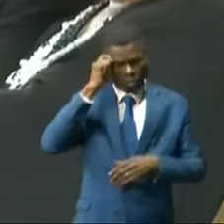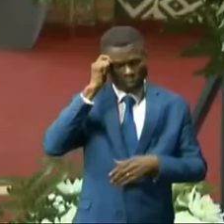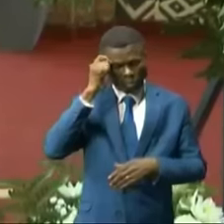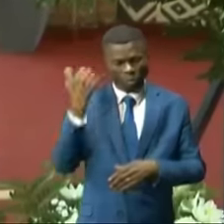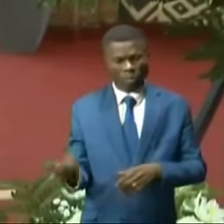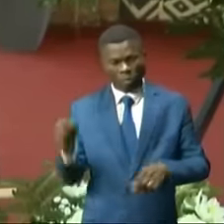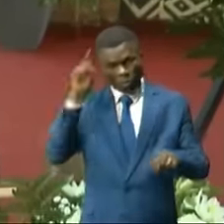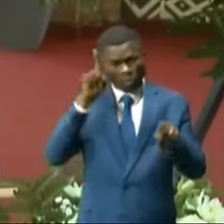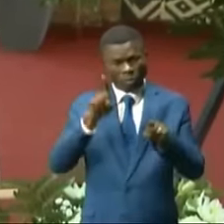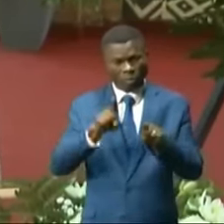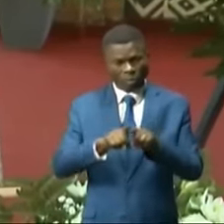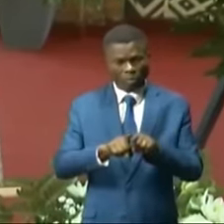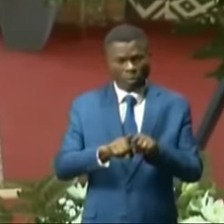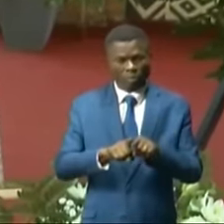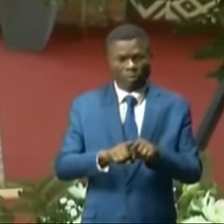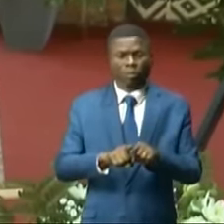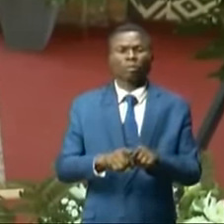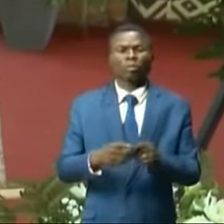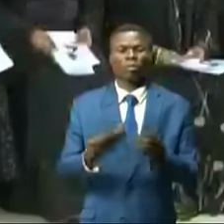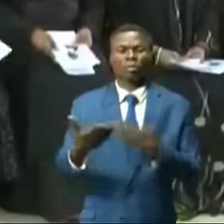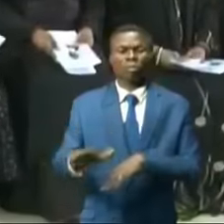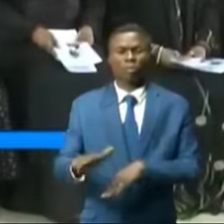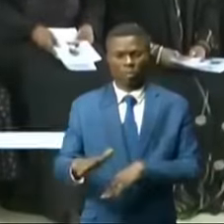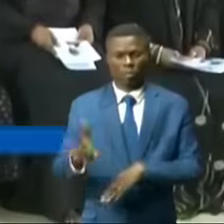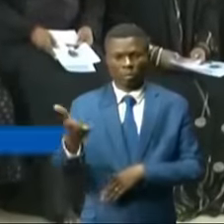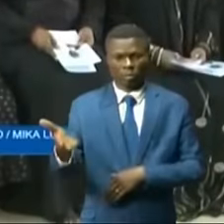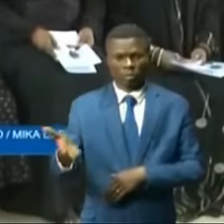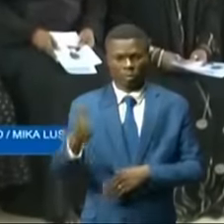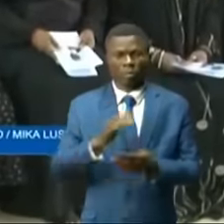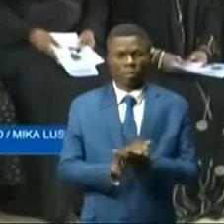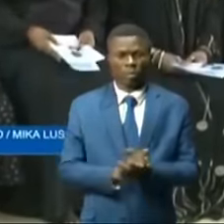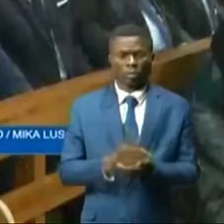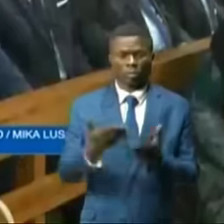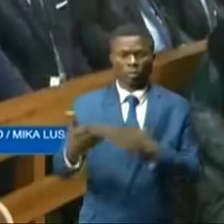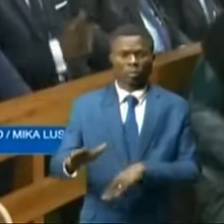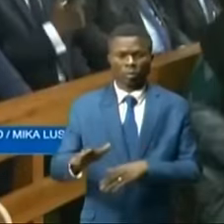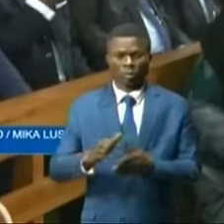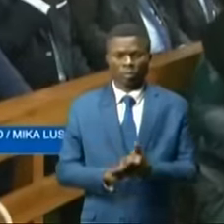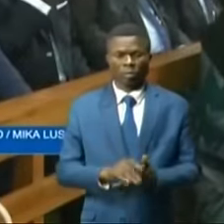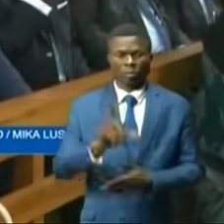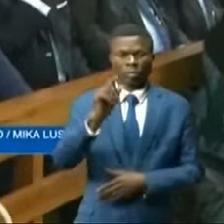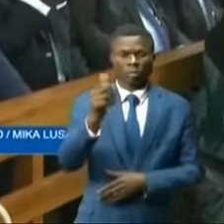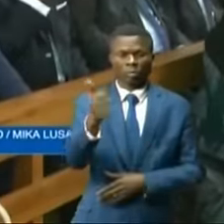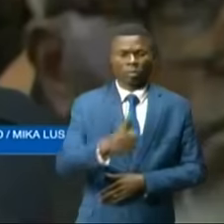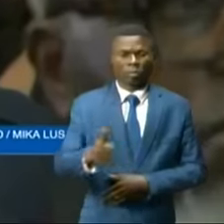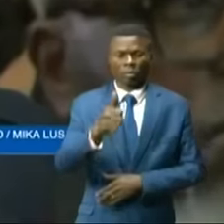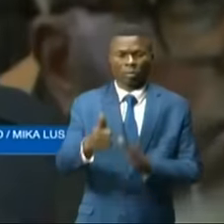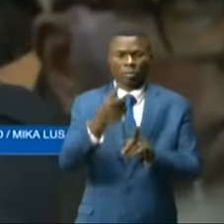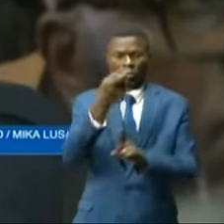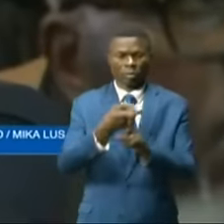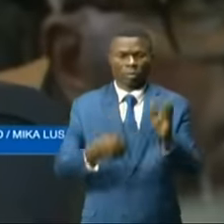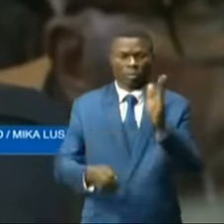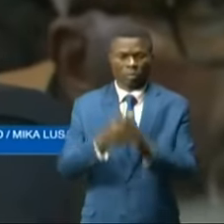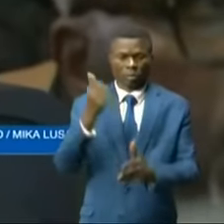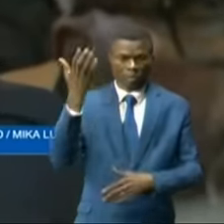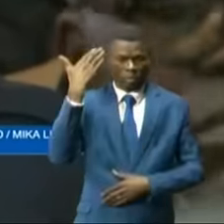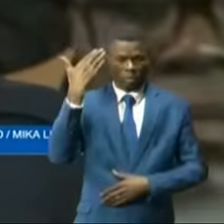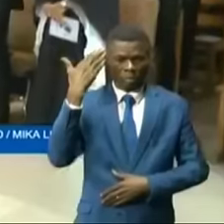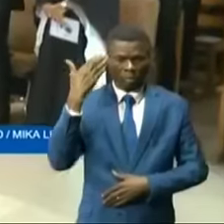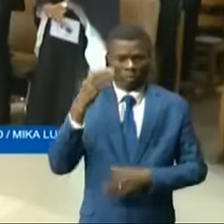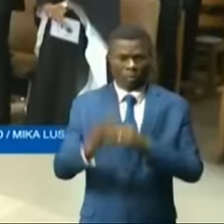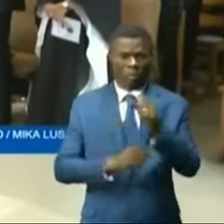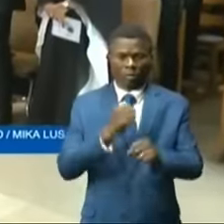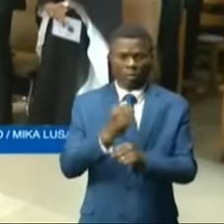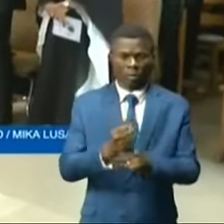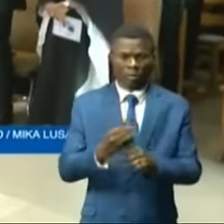de François Malisawa Gallo-Poto Junior, décédé le 21 novembre dernier à l'âge